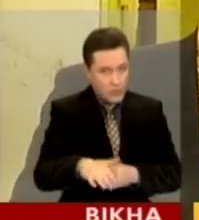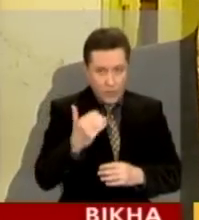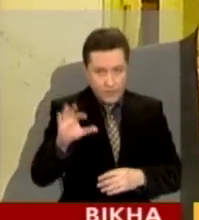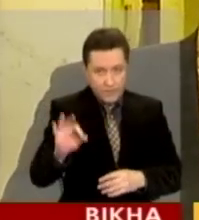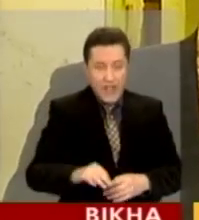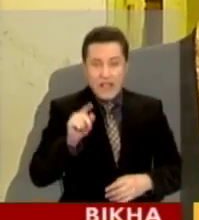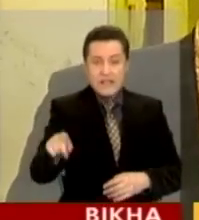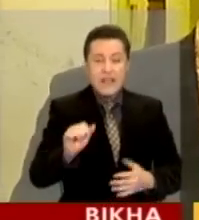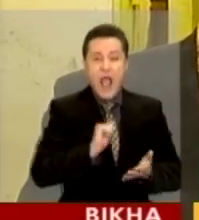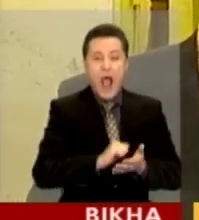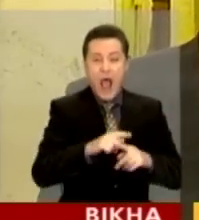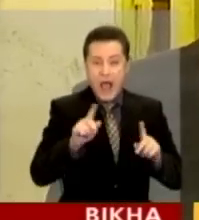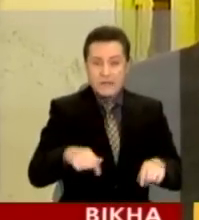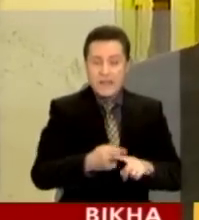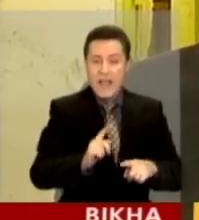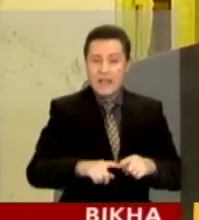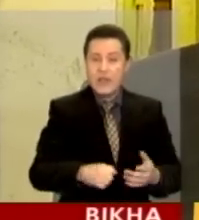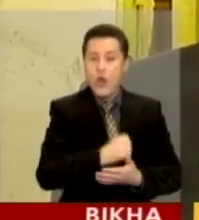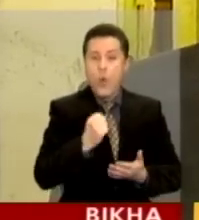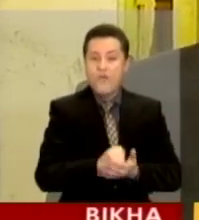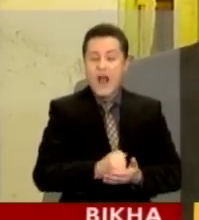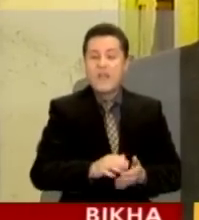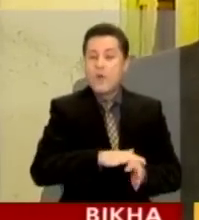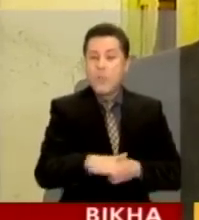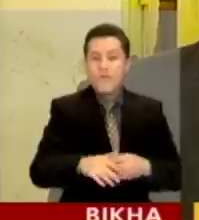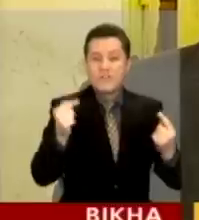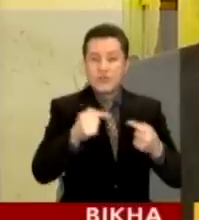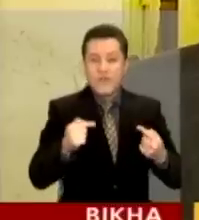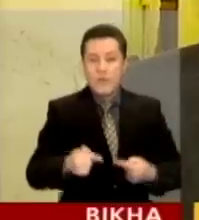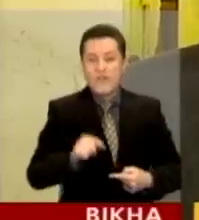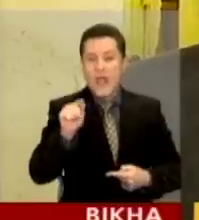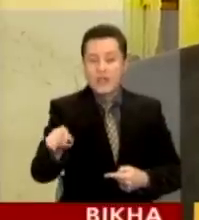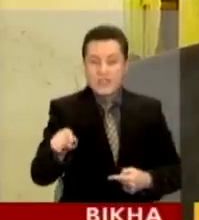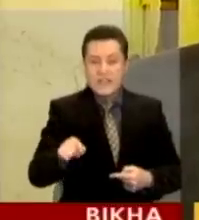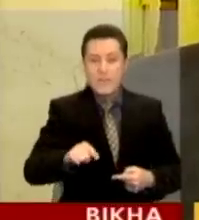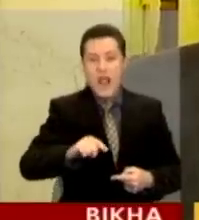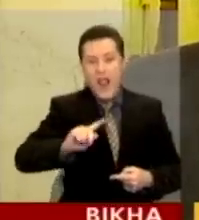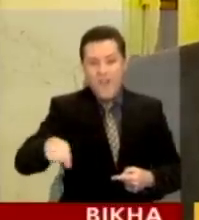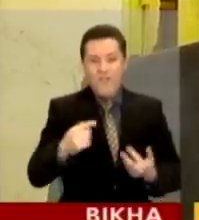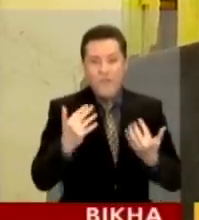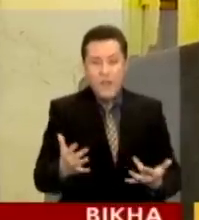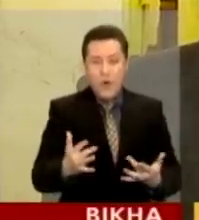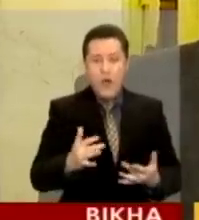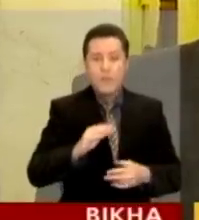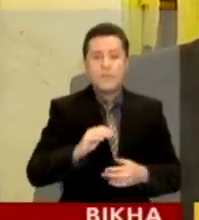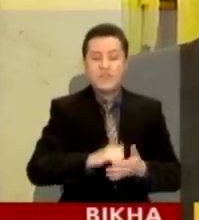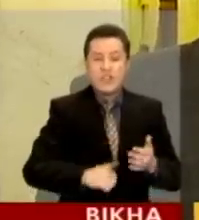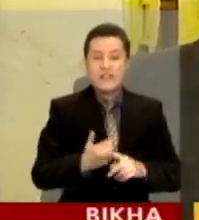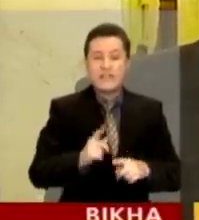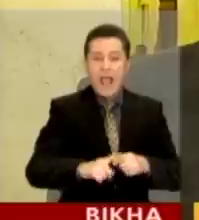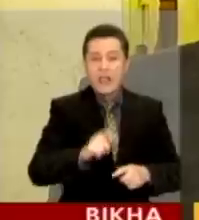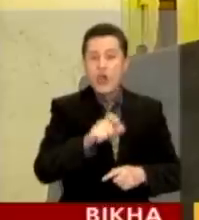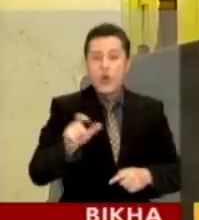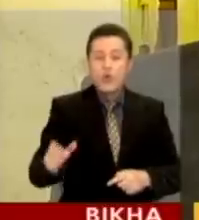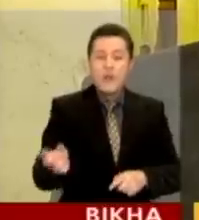законодавчі акти які ми сьогодні ухвалювали Вони повністю відповідають тим вимогам е через які люди прийшли на вулиці